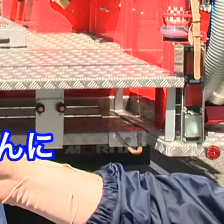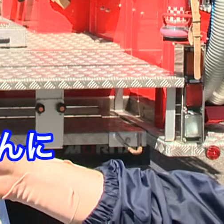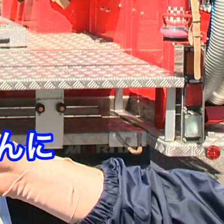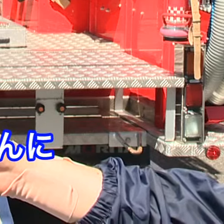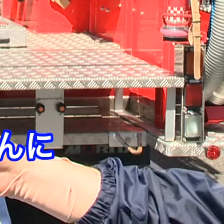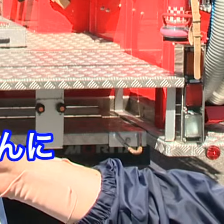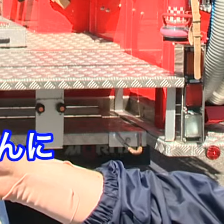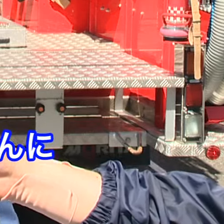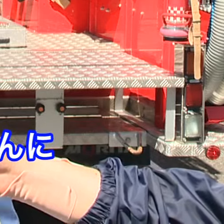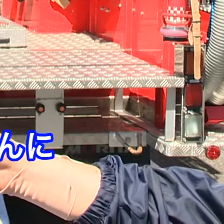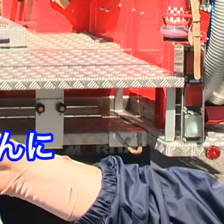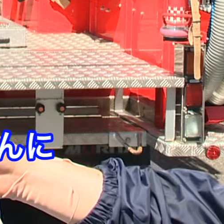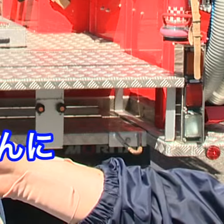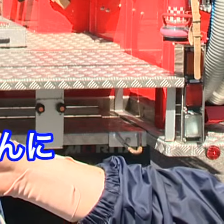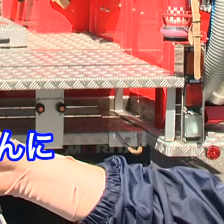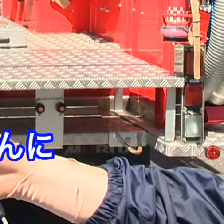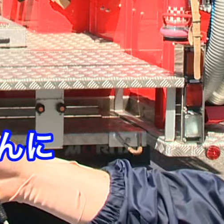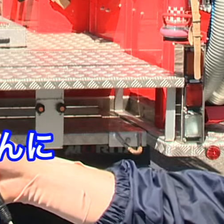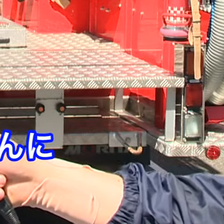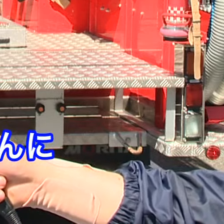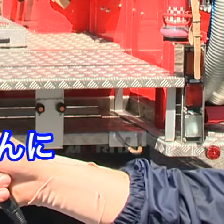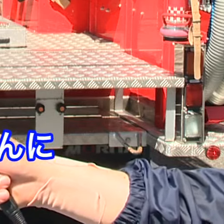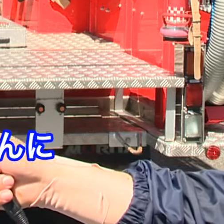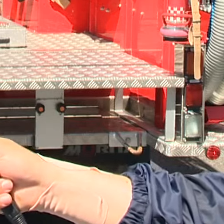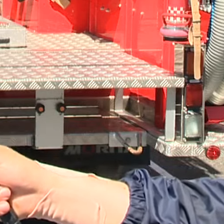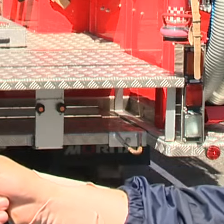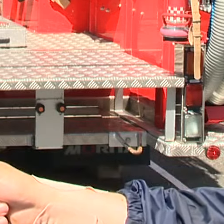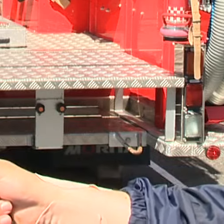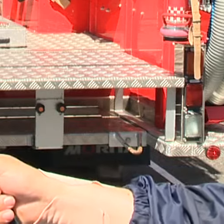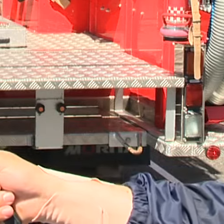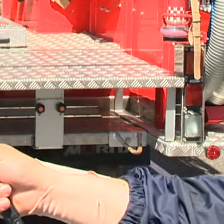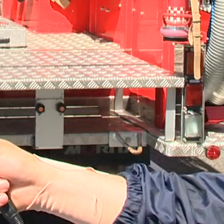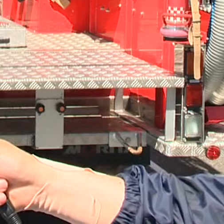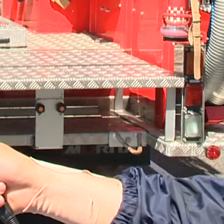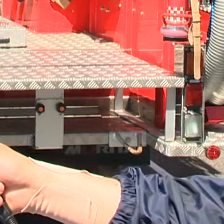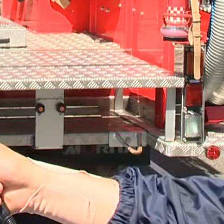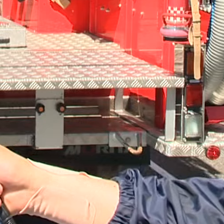と横関さんにちょっと感謝しています。ありがとうございました。